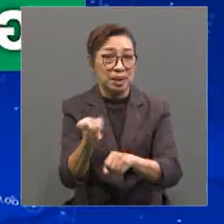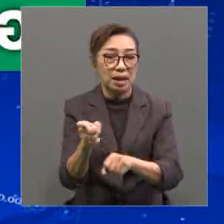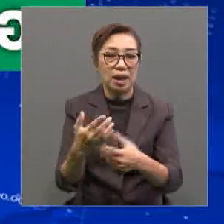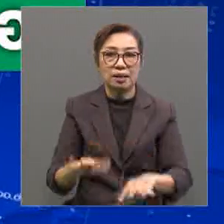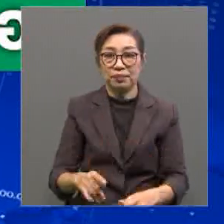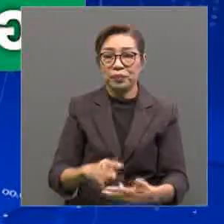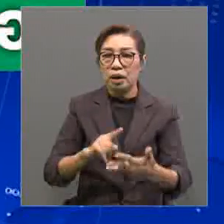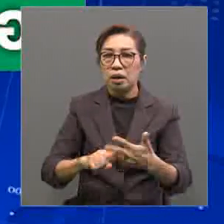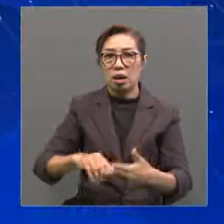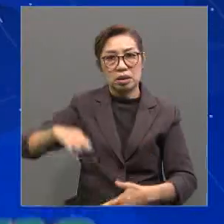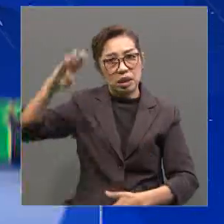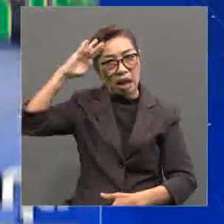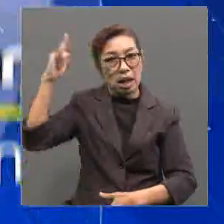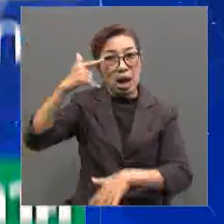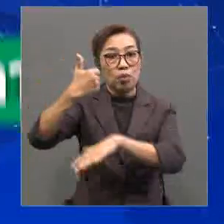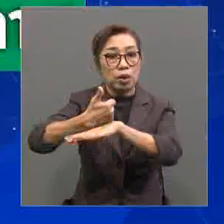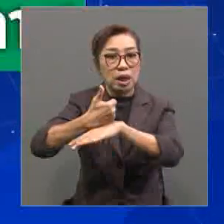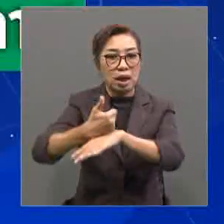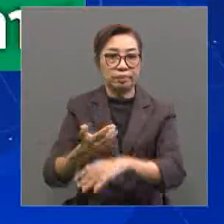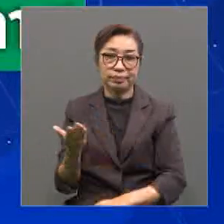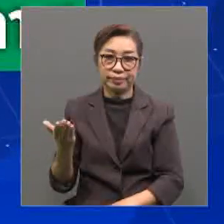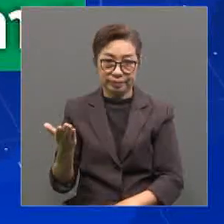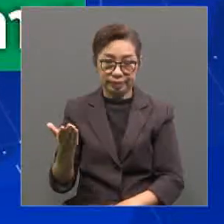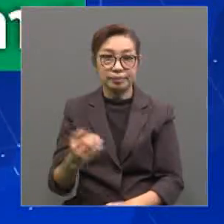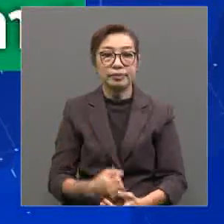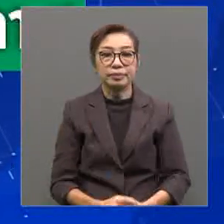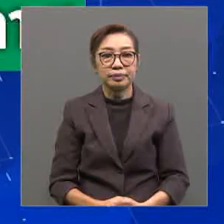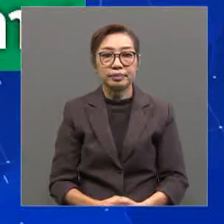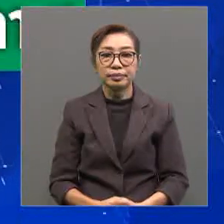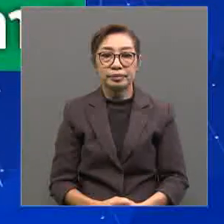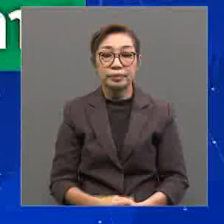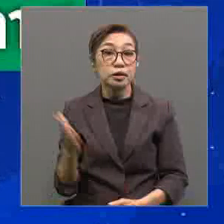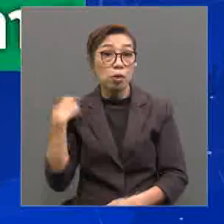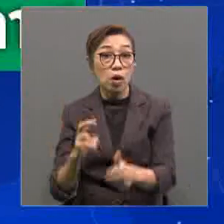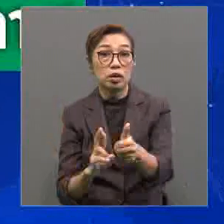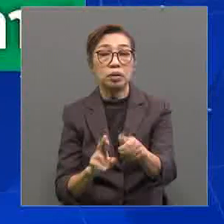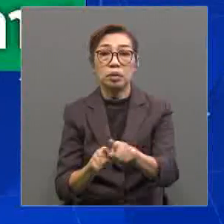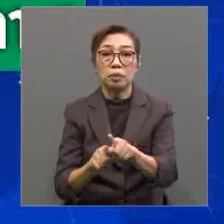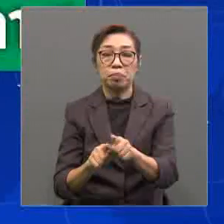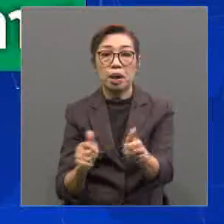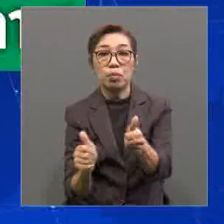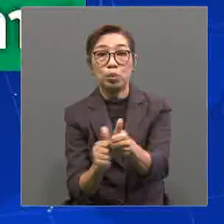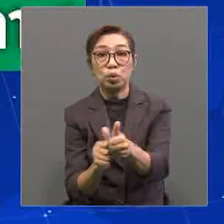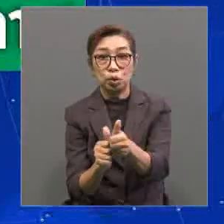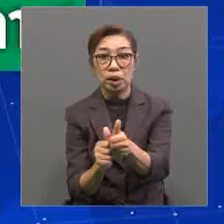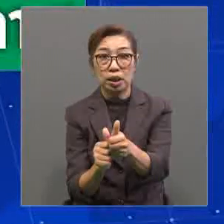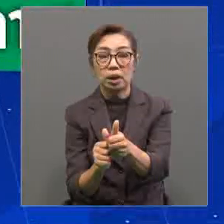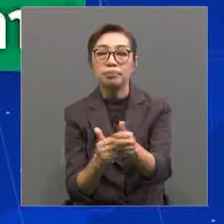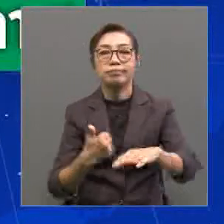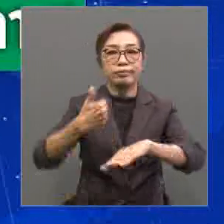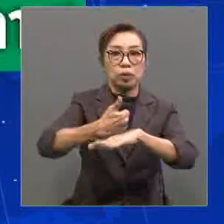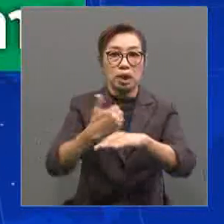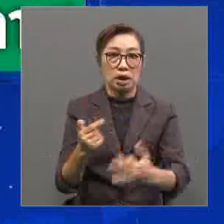การทหารอากาศนะคะก็คือพลอากาศเอกผ่านภักดีพัฒนกุลขยับขึ้นมาจากตำแหน่งผู้ช่วยผู้บัญชาการทหารอากาศ